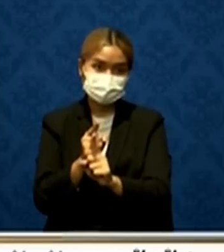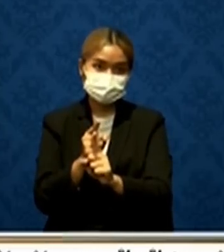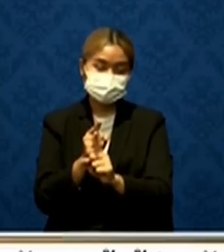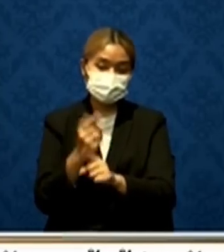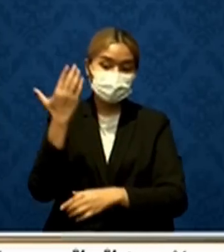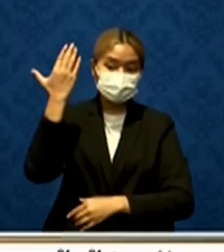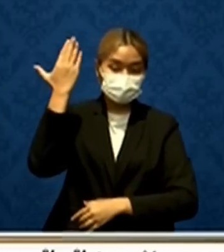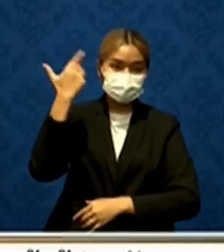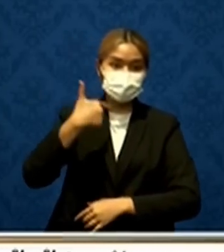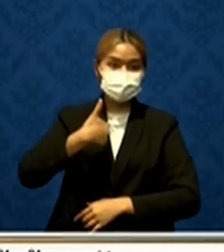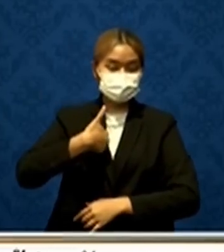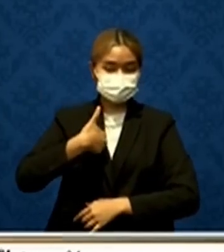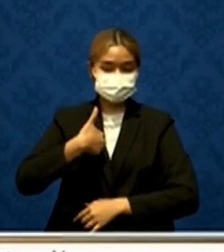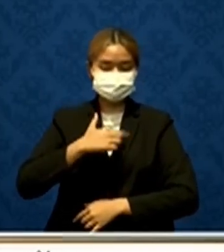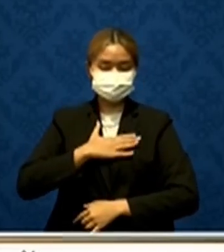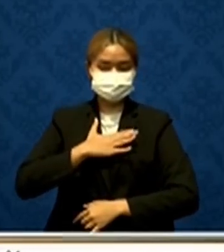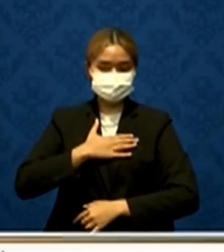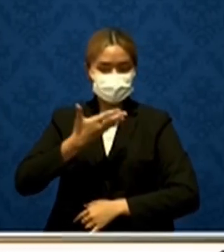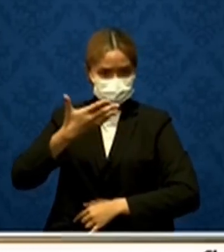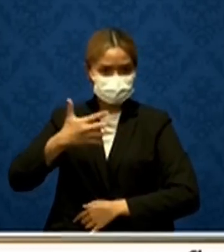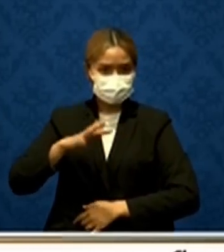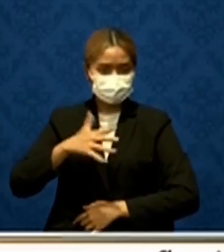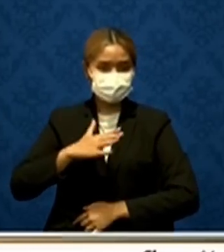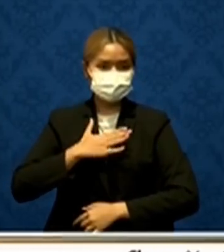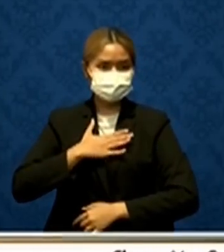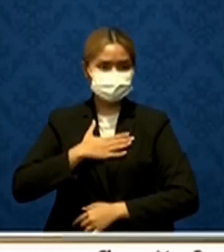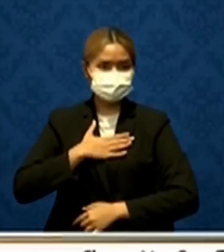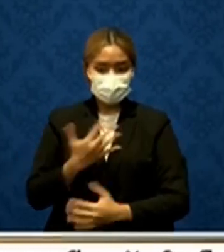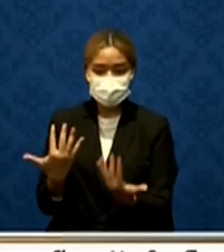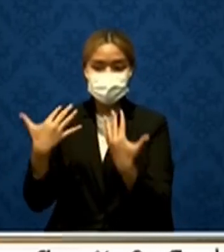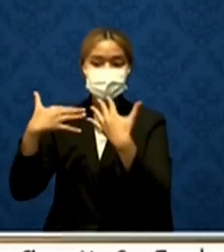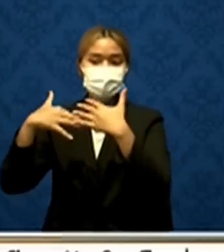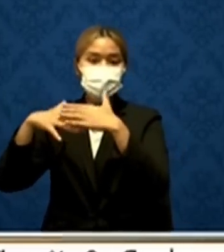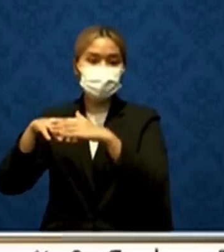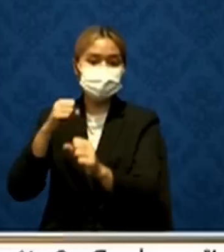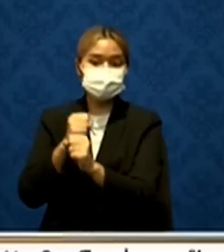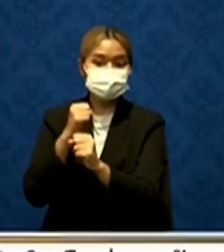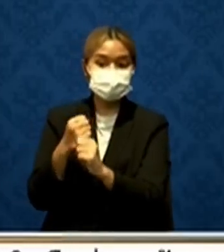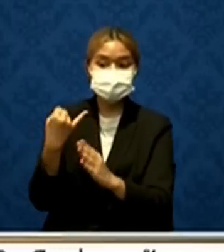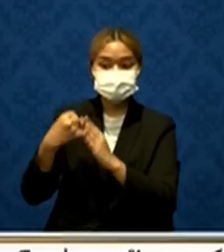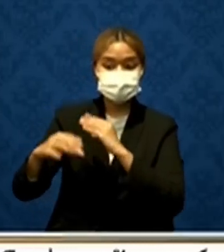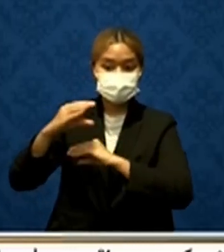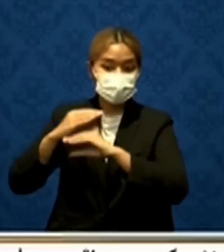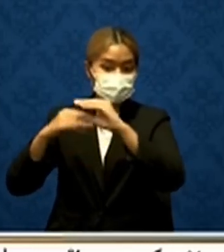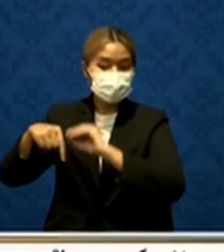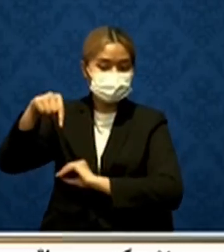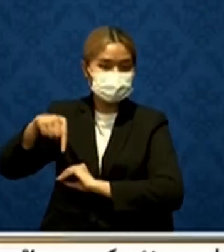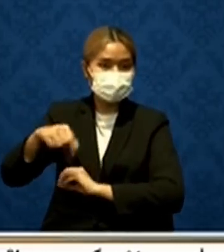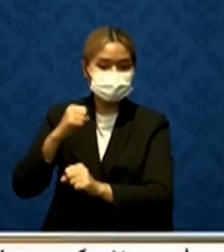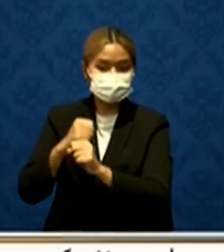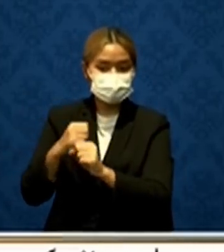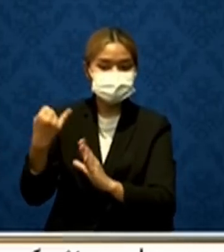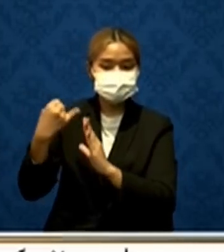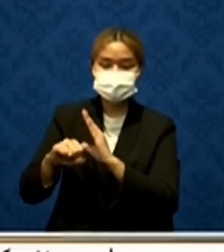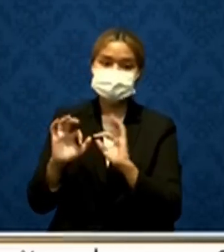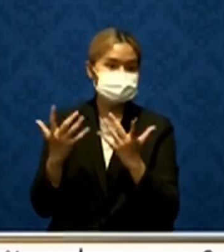สภาชัดเจนว่าหนึ่งผมไม่เคยมีส่วนเข้าไปเกี่ยวข้องยุ่งเกี่ยวกับโครงการนี้หรือการดำเนินการ